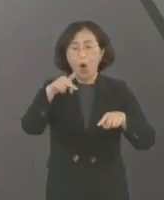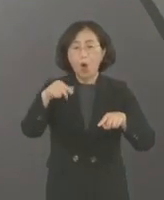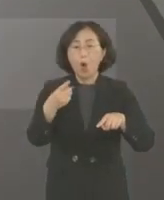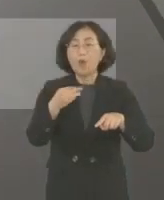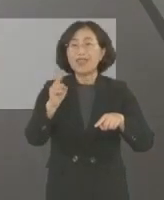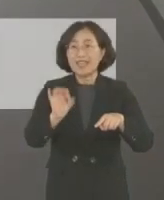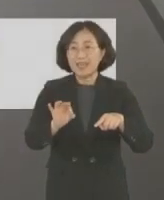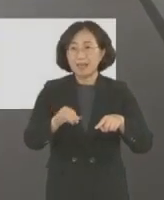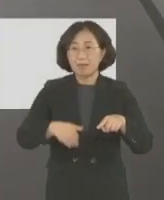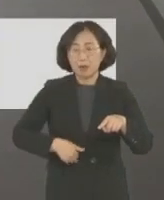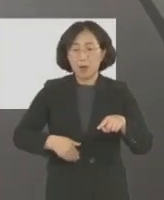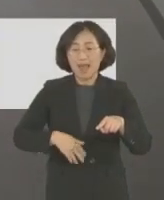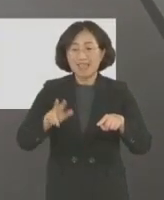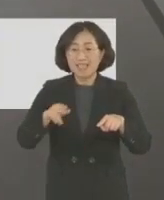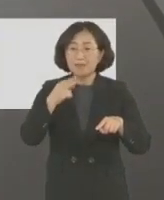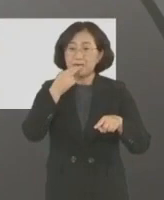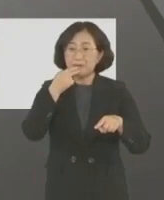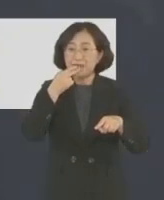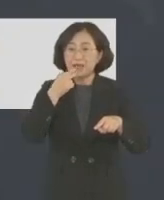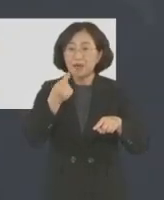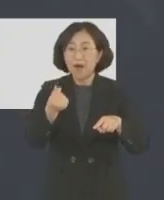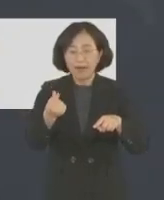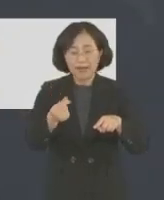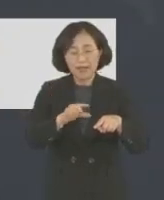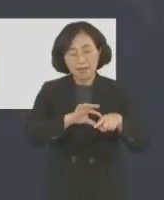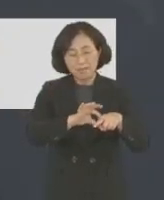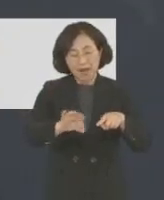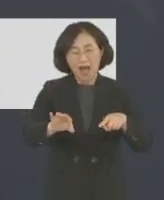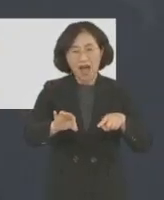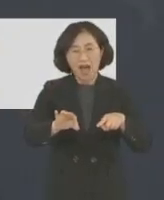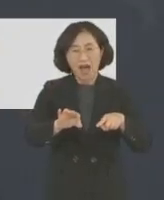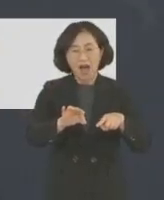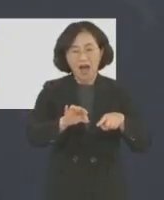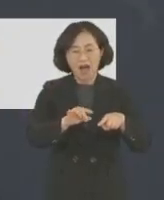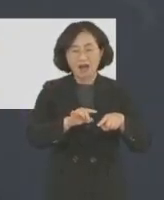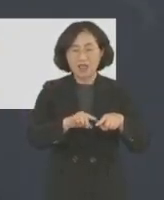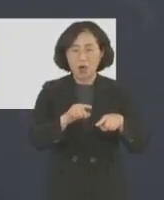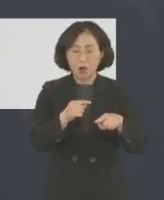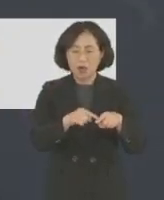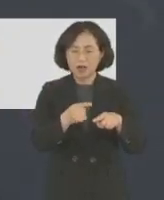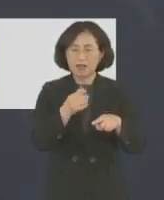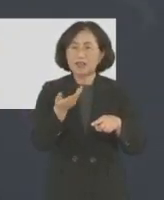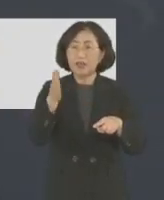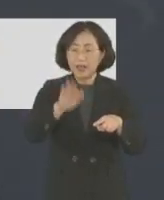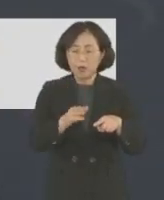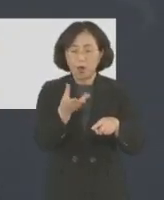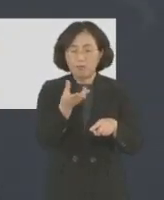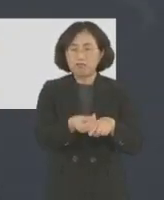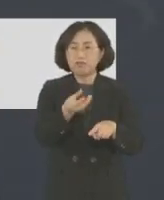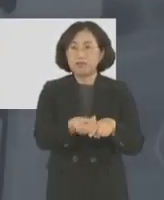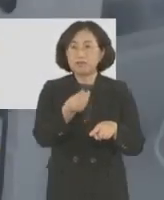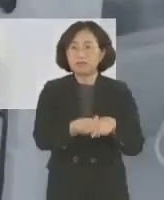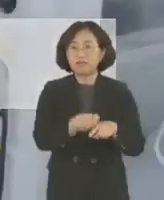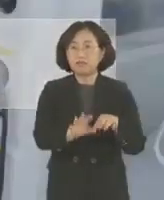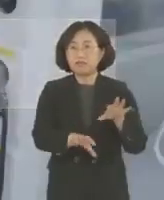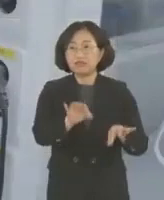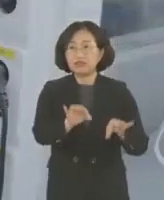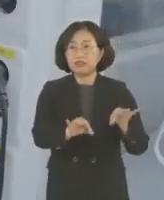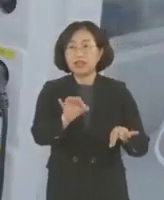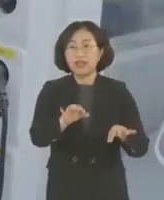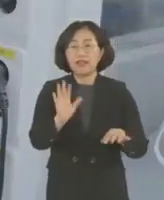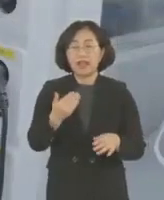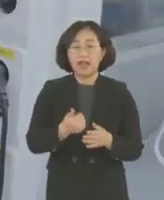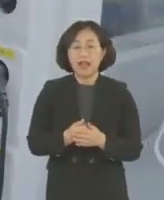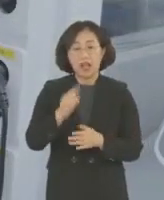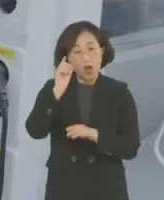주로 비닐봉투와 같은 물질을 쓰고 있어 코팅이 균일하게 되지 않고 빈틈으로 물이 새어 눅눅해지는 겁니다.